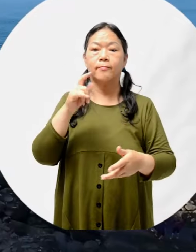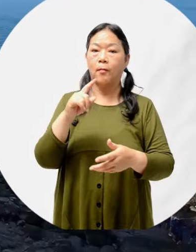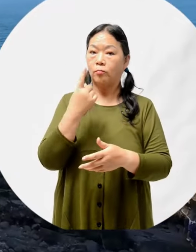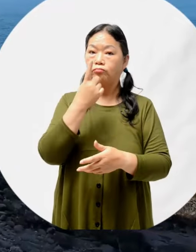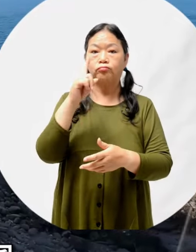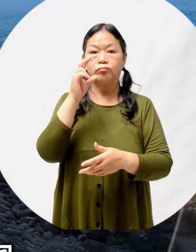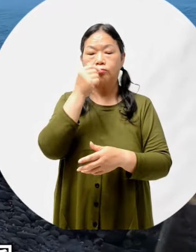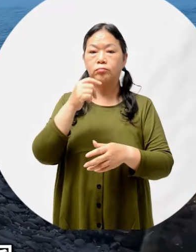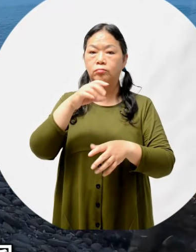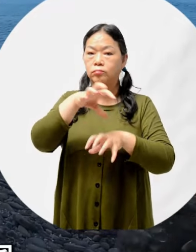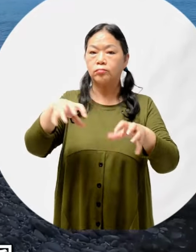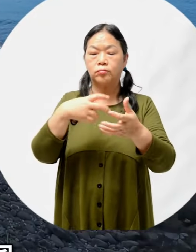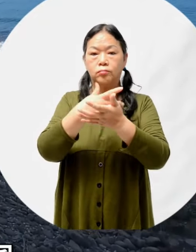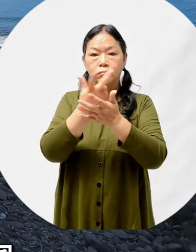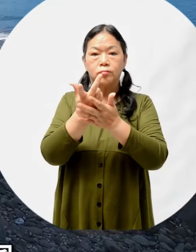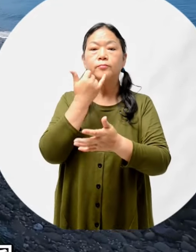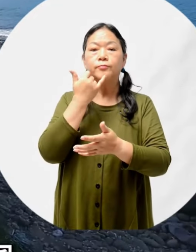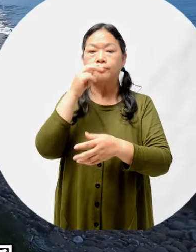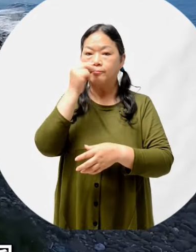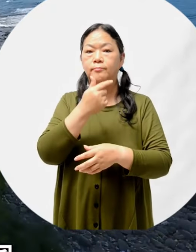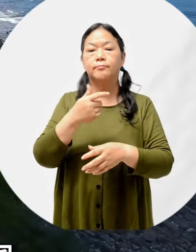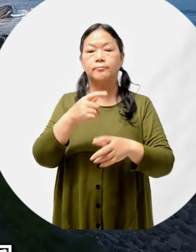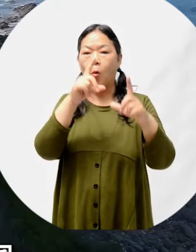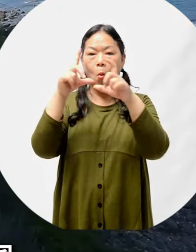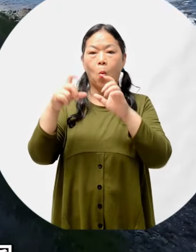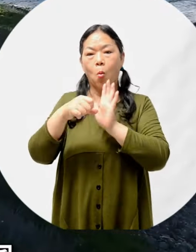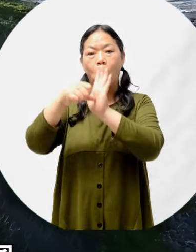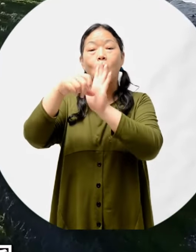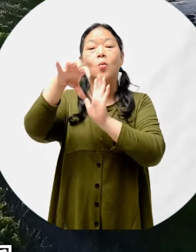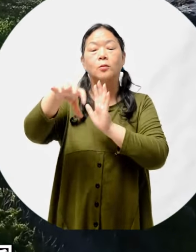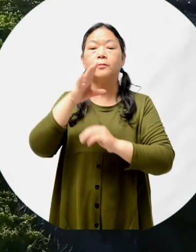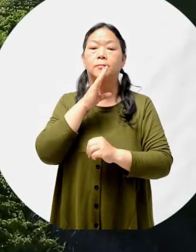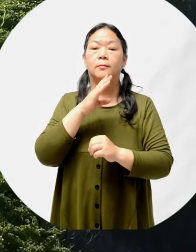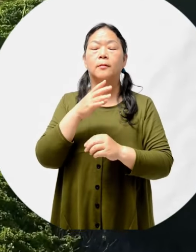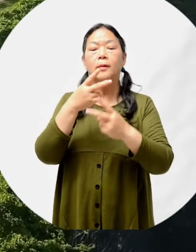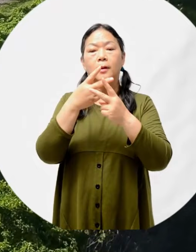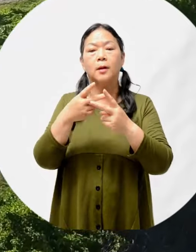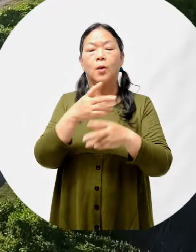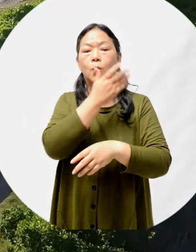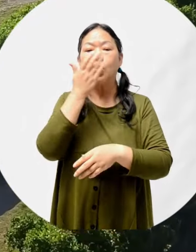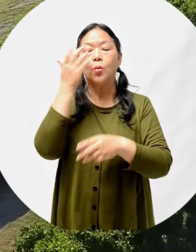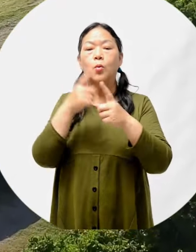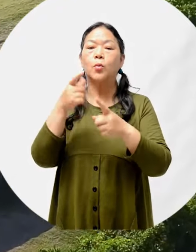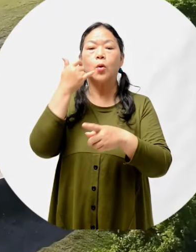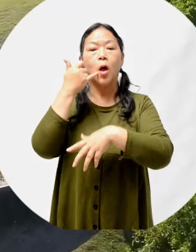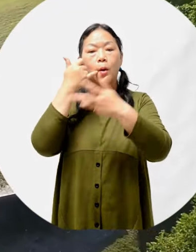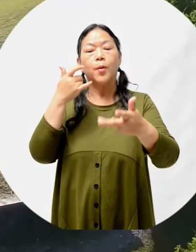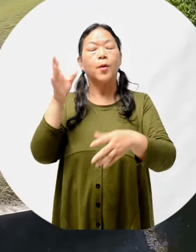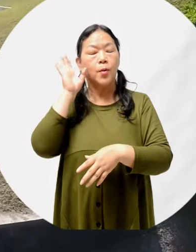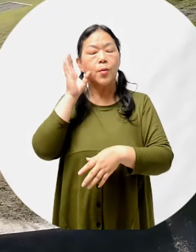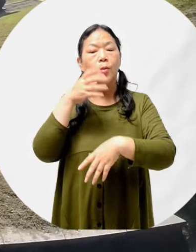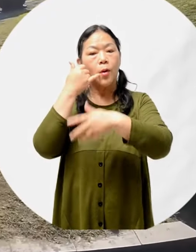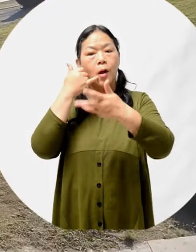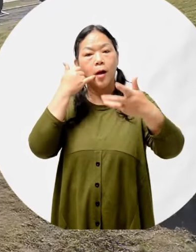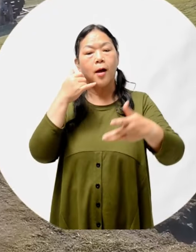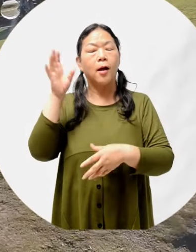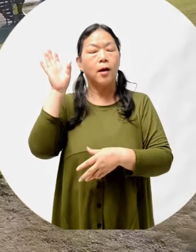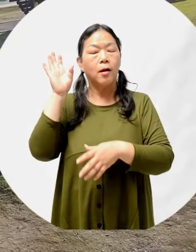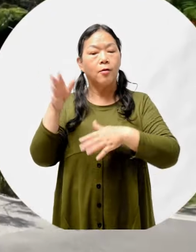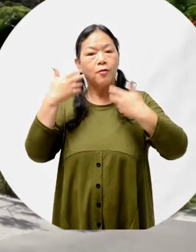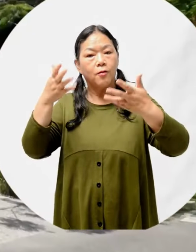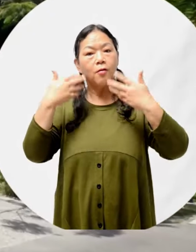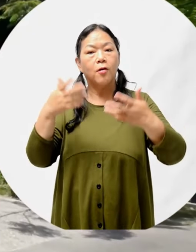点，旅人们可在海边散步，听浪声，吹海风，一边迎着和煦阳光度过悠闲时